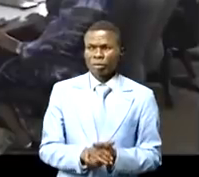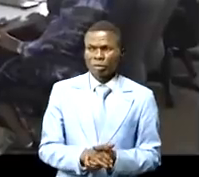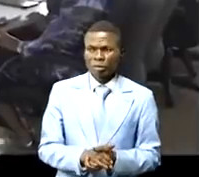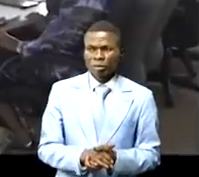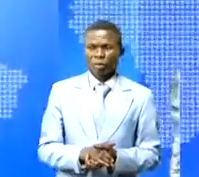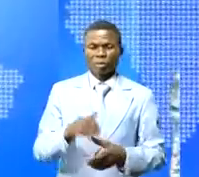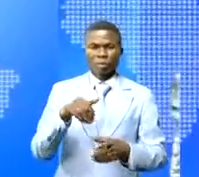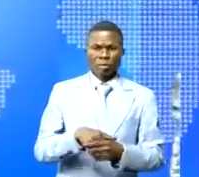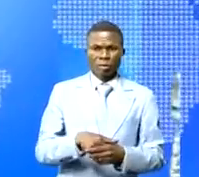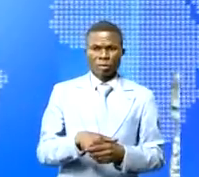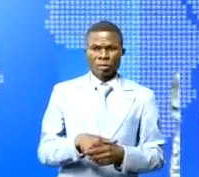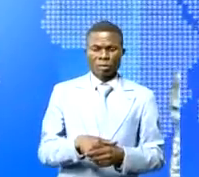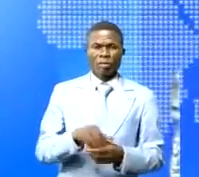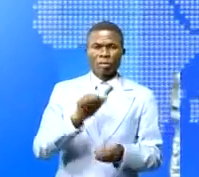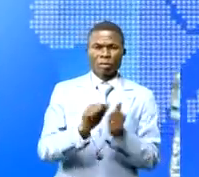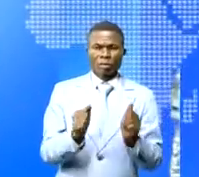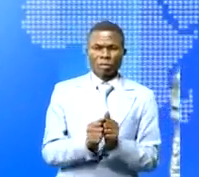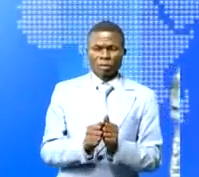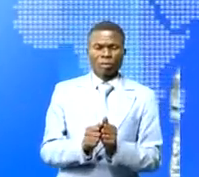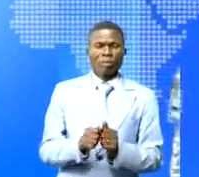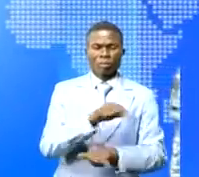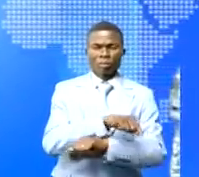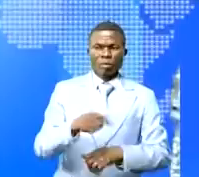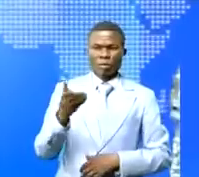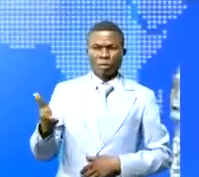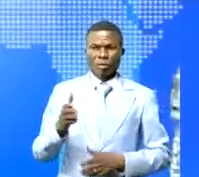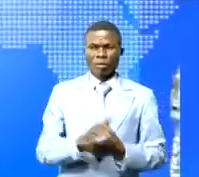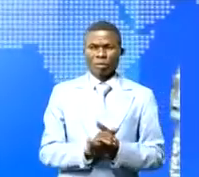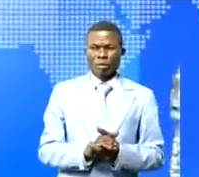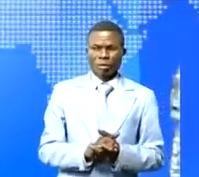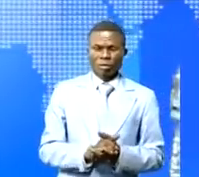Dans cette centule, celle qui balie du gouvernorat, Christophe.